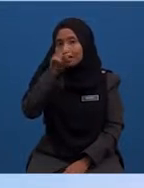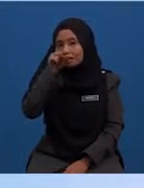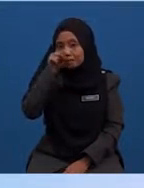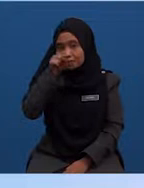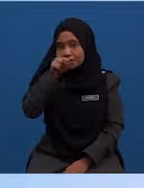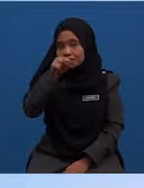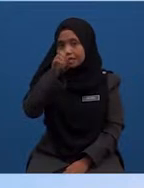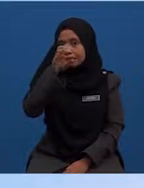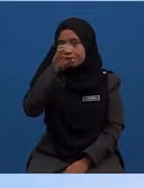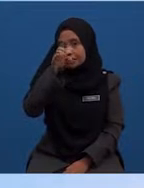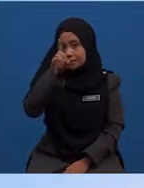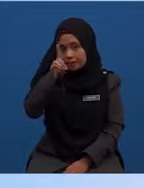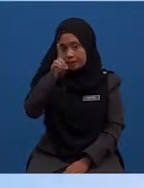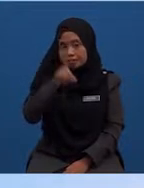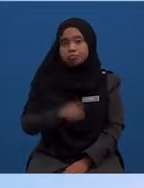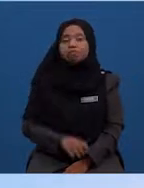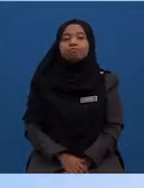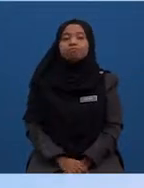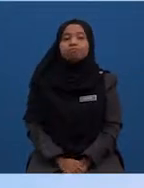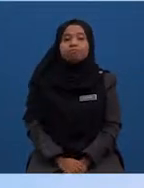tandakannya sebagai titik D.